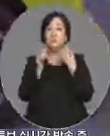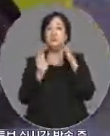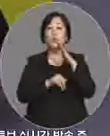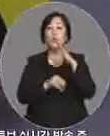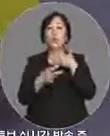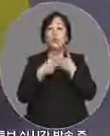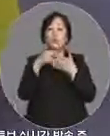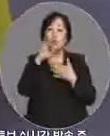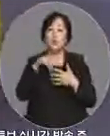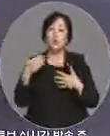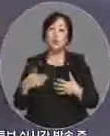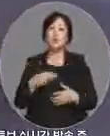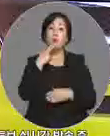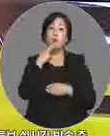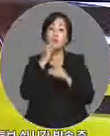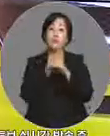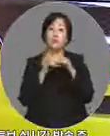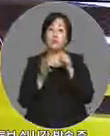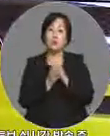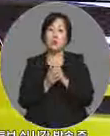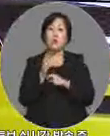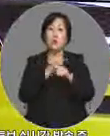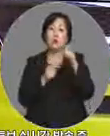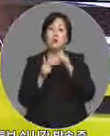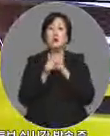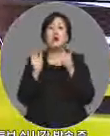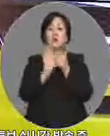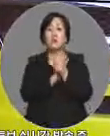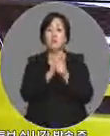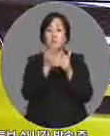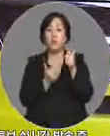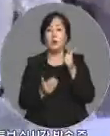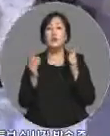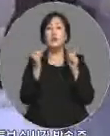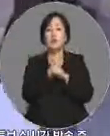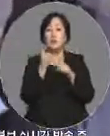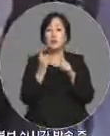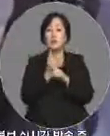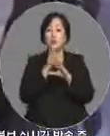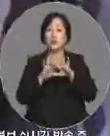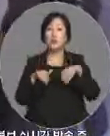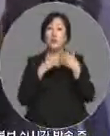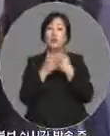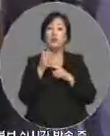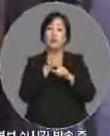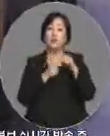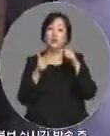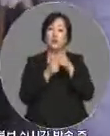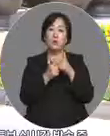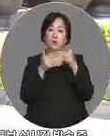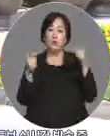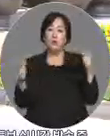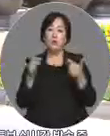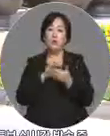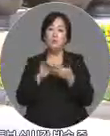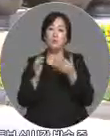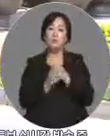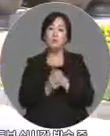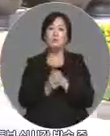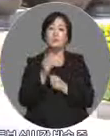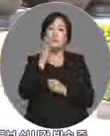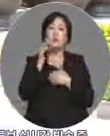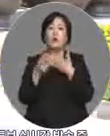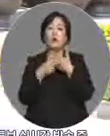공공의료시설이 없는 상황에서 공공보건서비스 개선 요구가 전반적으로 높아진 겁니다. 울산